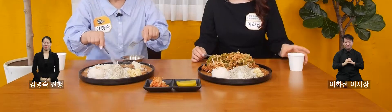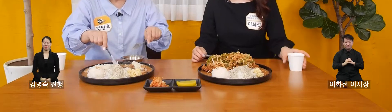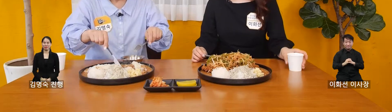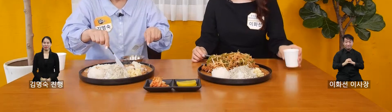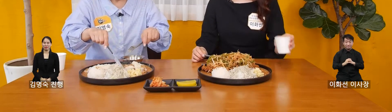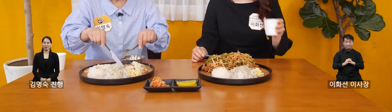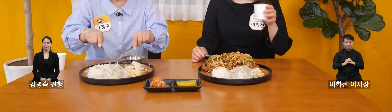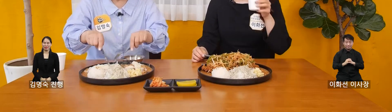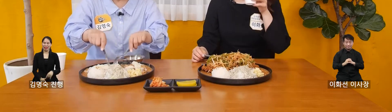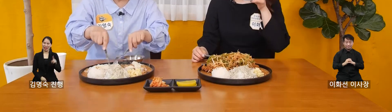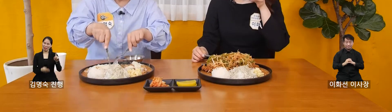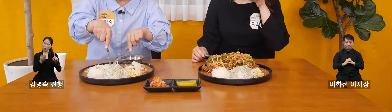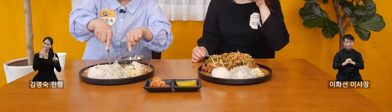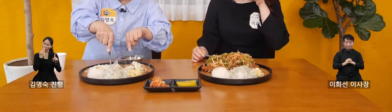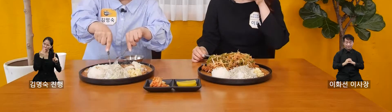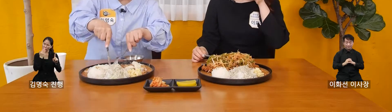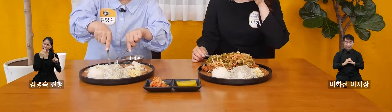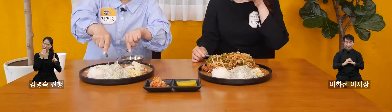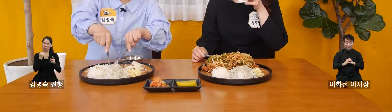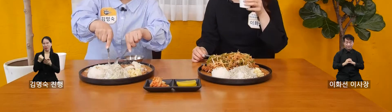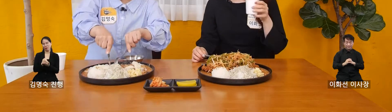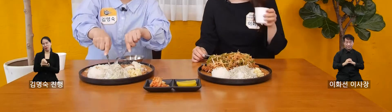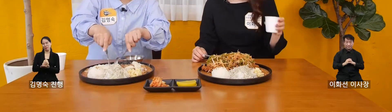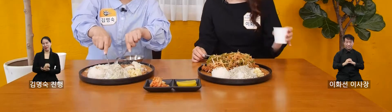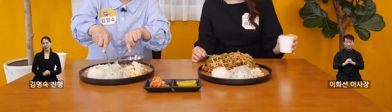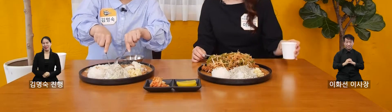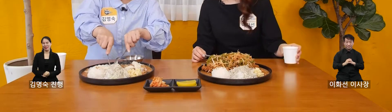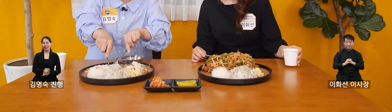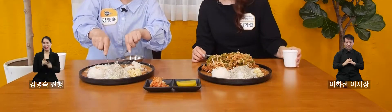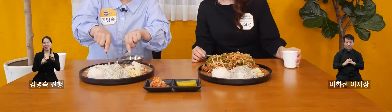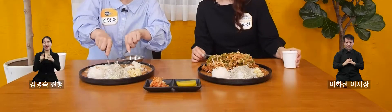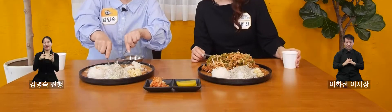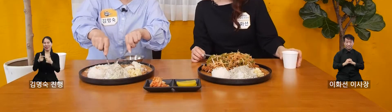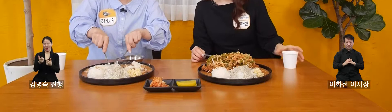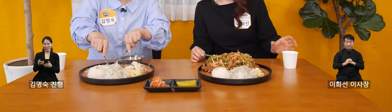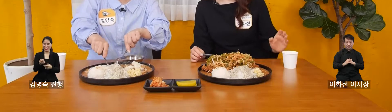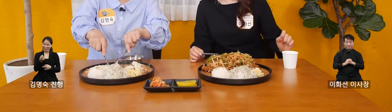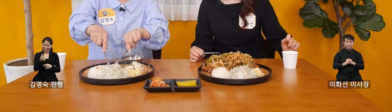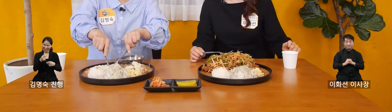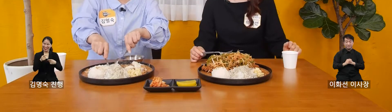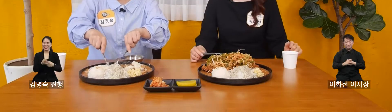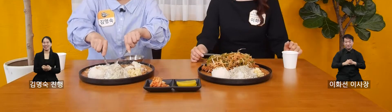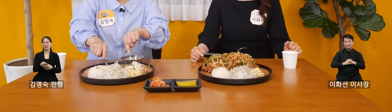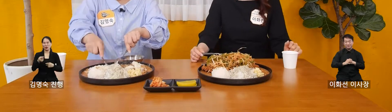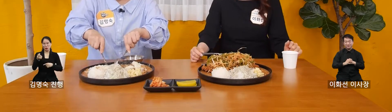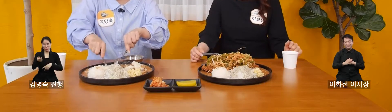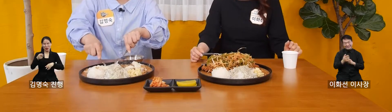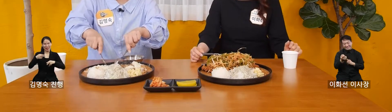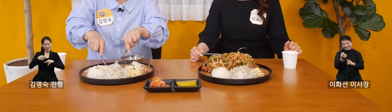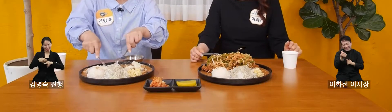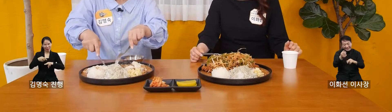네. 하나만 드시면 좀 서운하시니까. 자, 이번에는 제가 작게 썰어드릴게요.